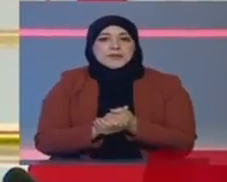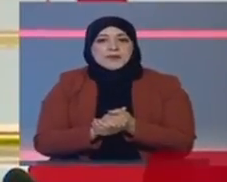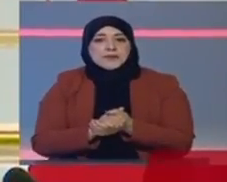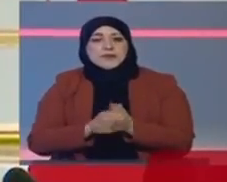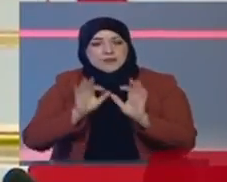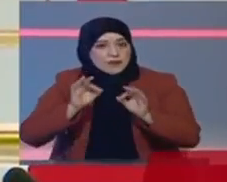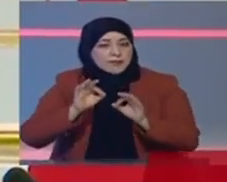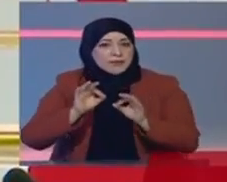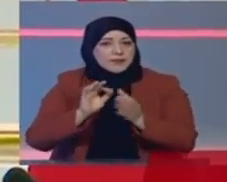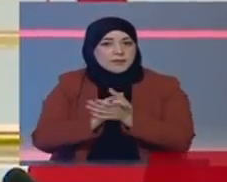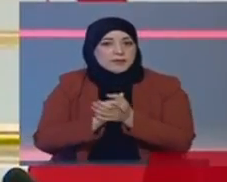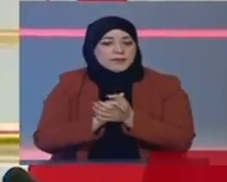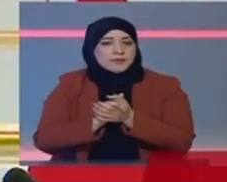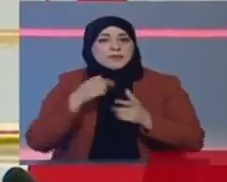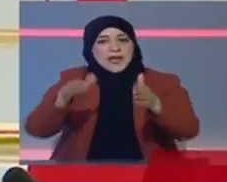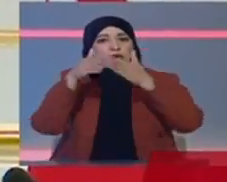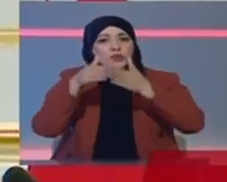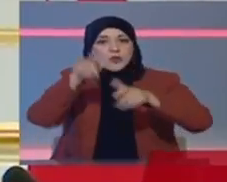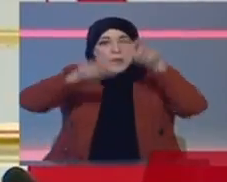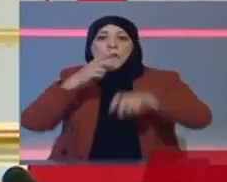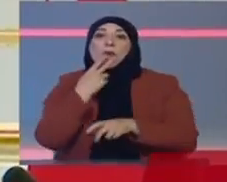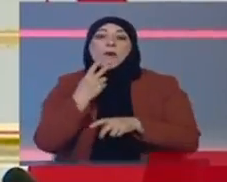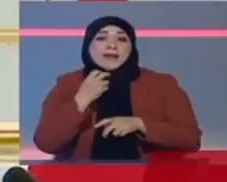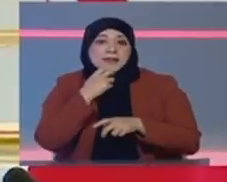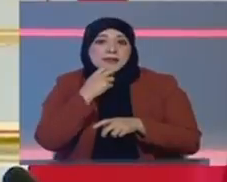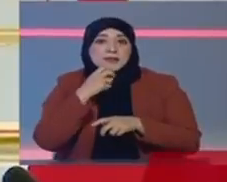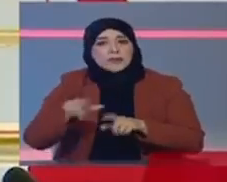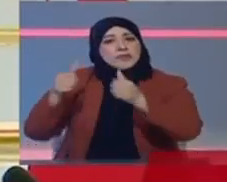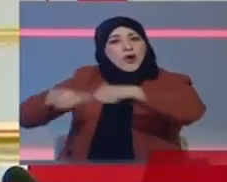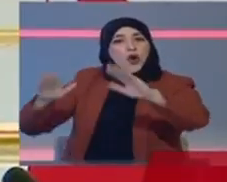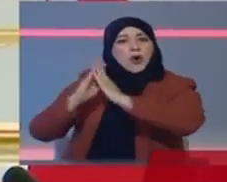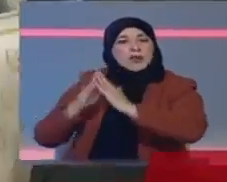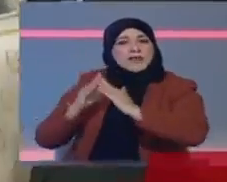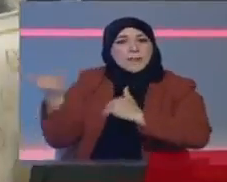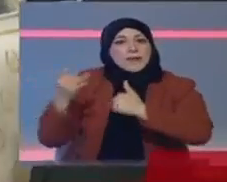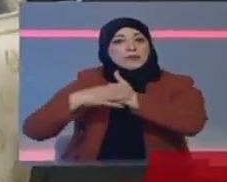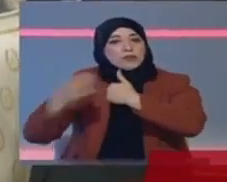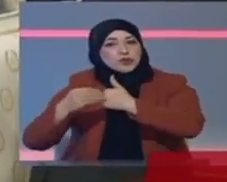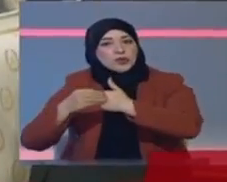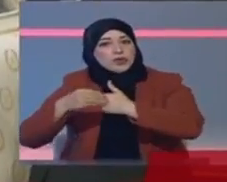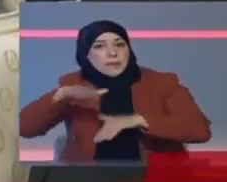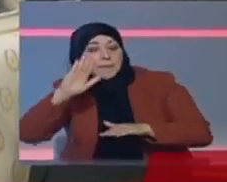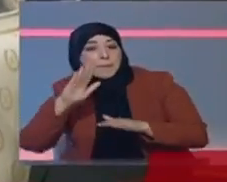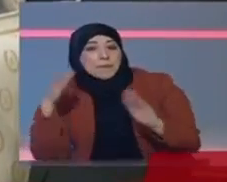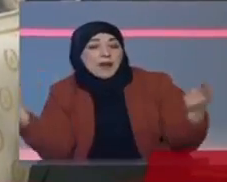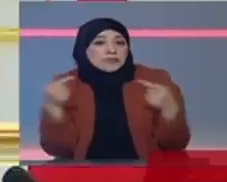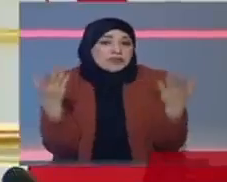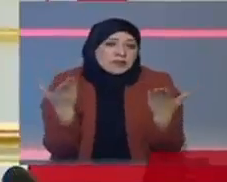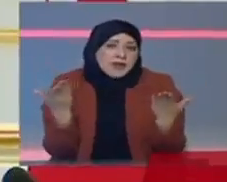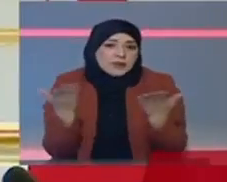ال المواطنين ان يمكثوا ببيوتهم ولكن في المقابل